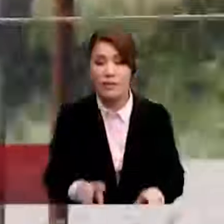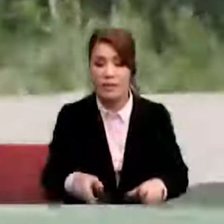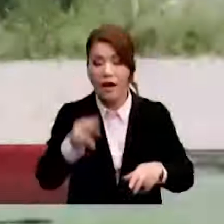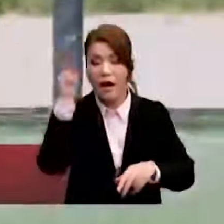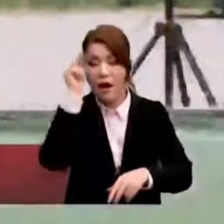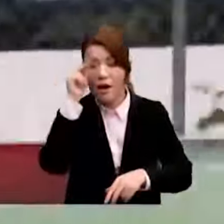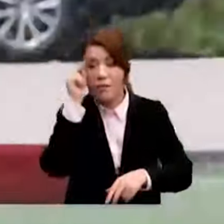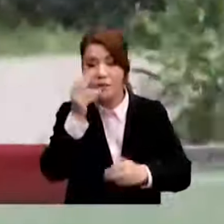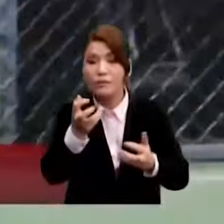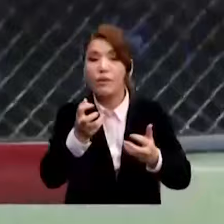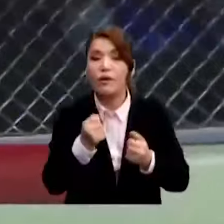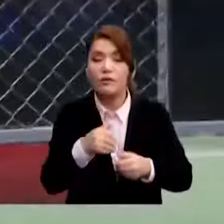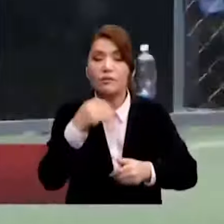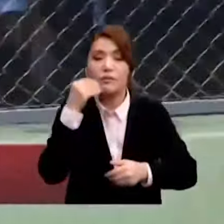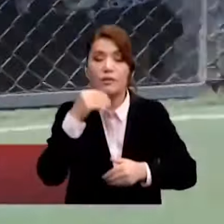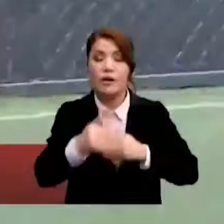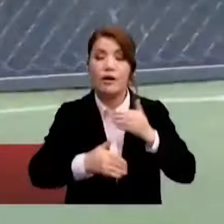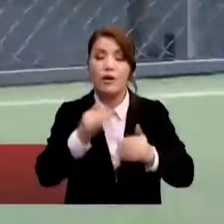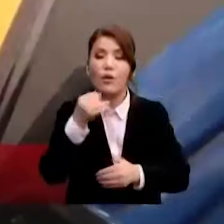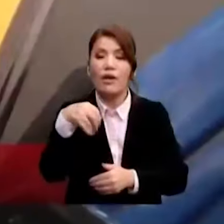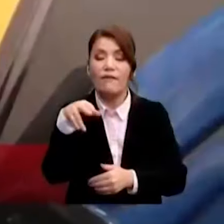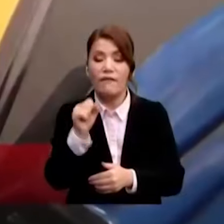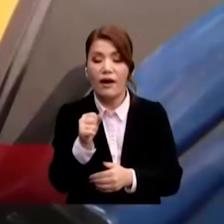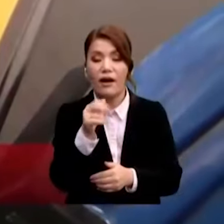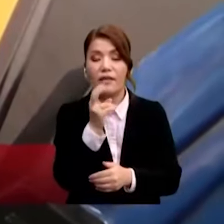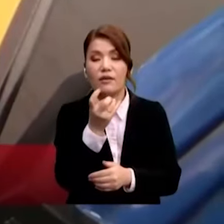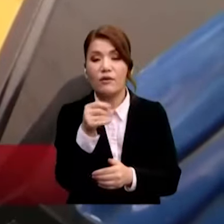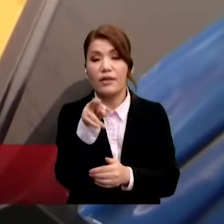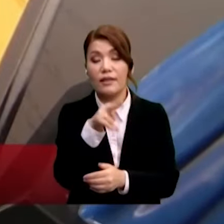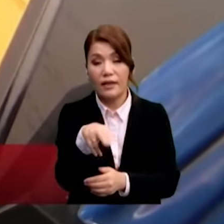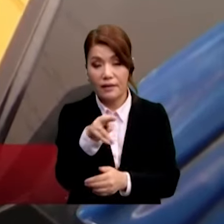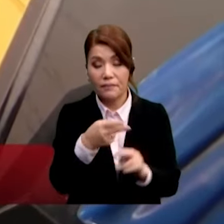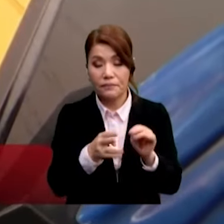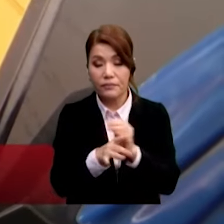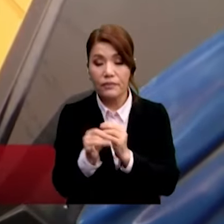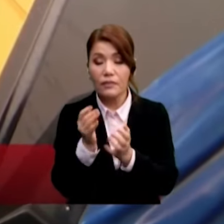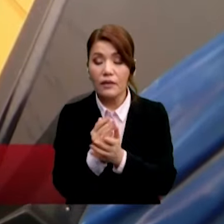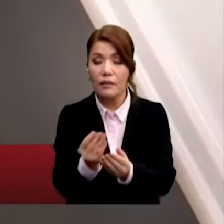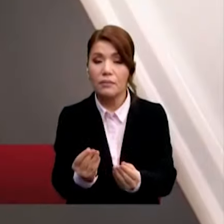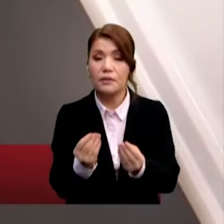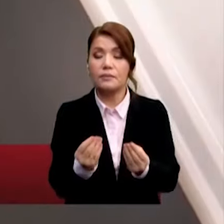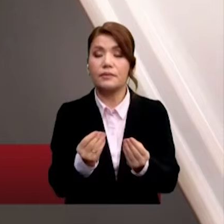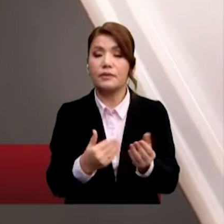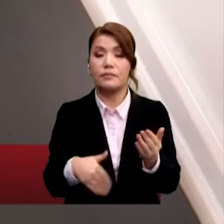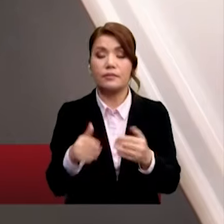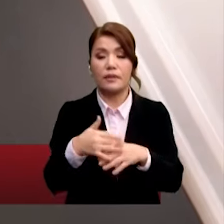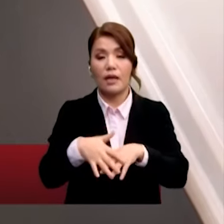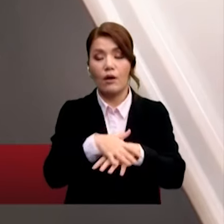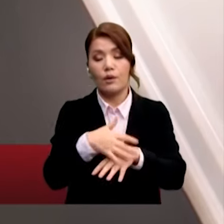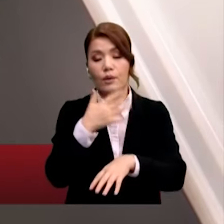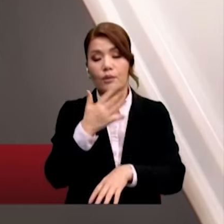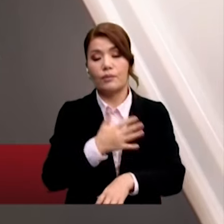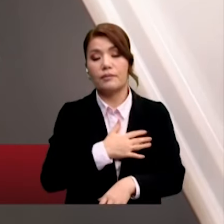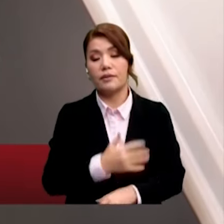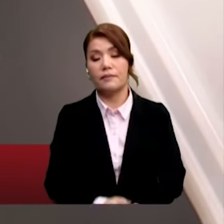пройдут специализированное обучение и получат квалификацию УЕФА категории D. И как результат – престижная национальная премия